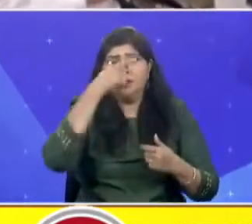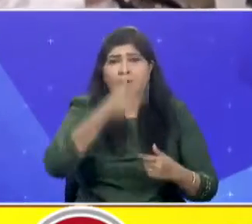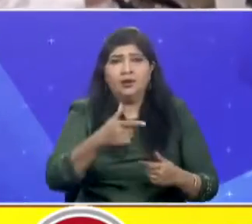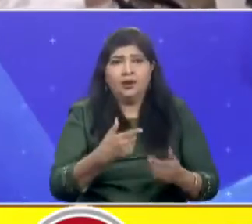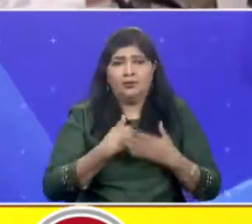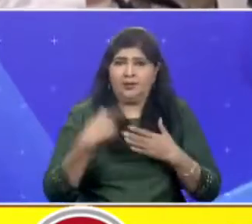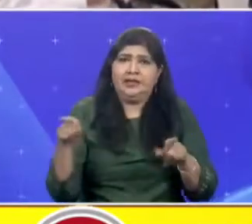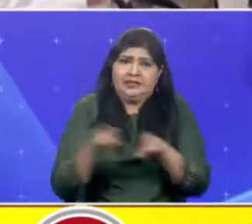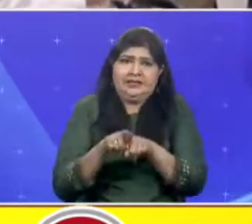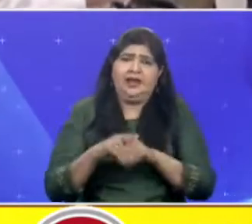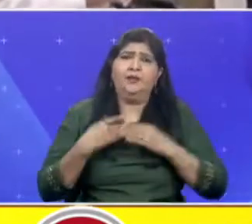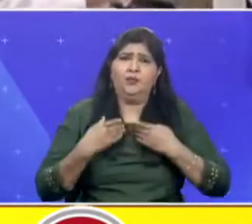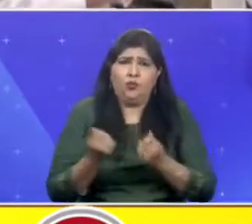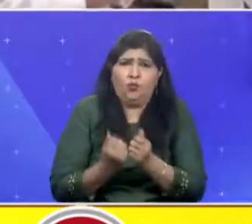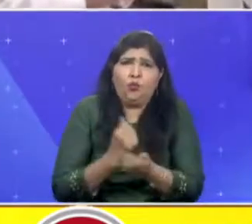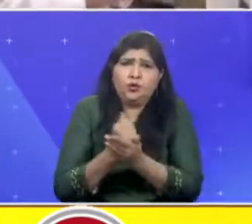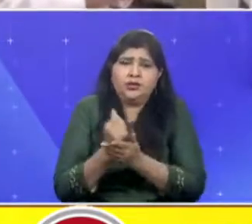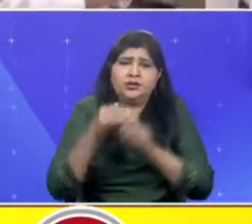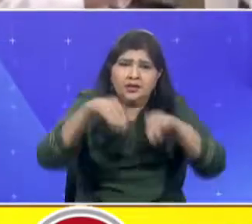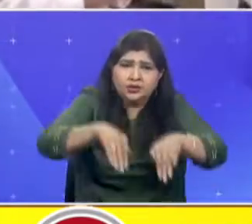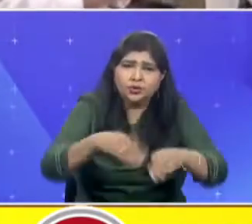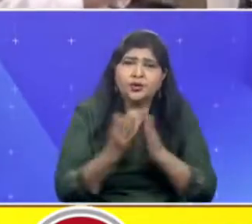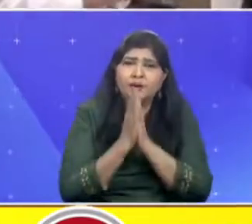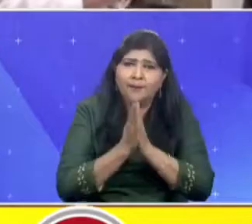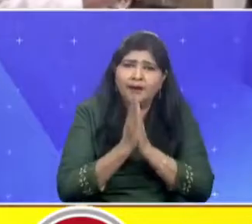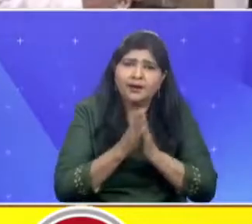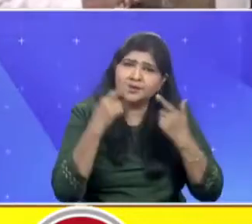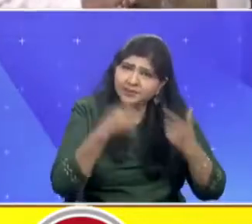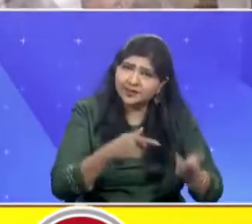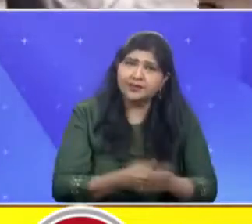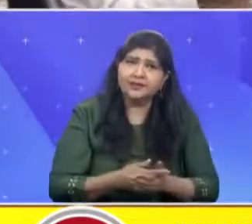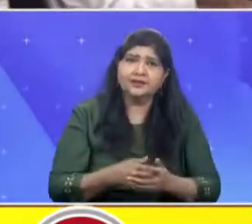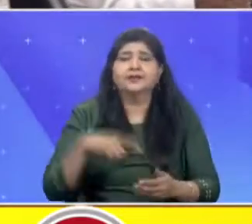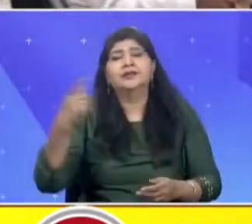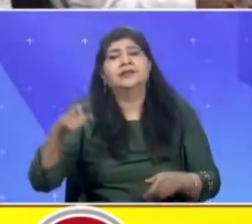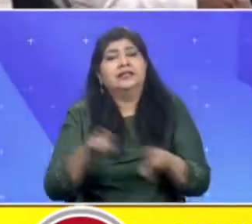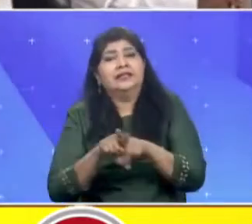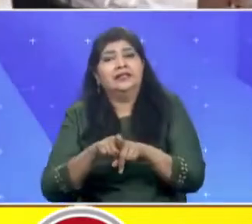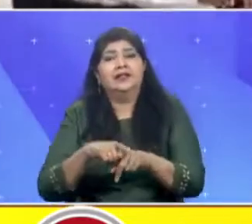भी बाबा शिवानंद जी को झुककर बार बार प्रणाम किया।